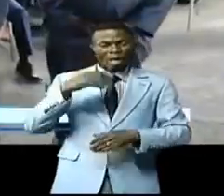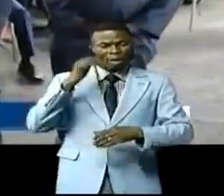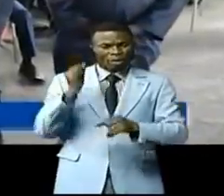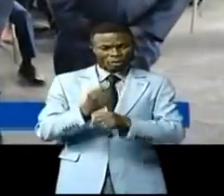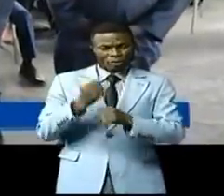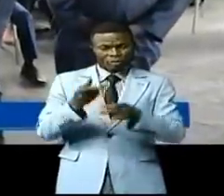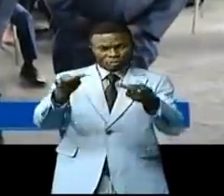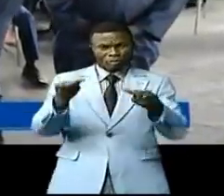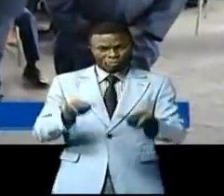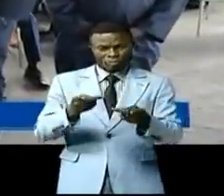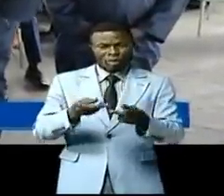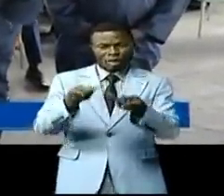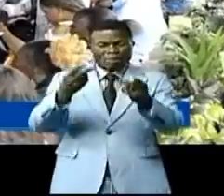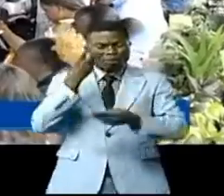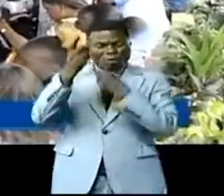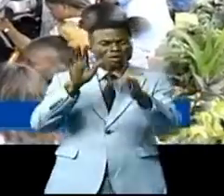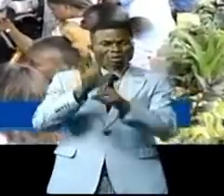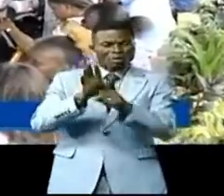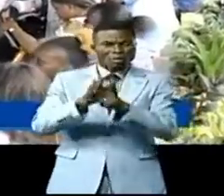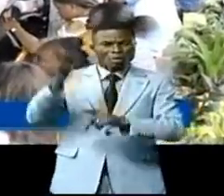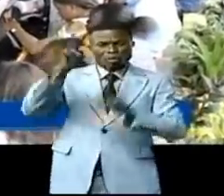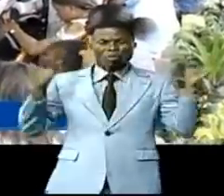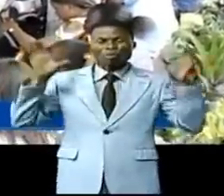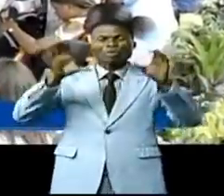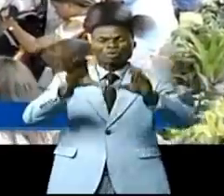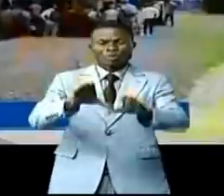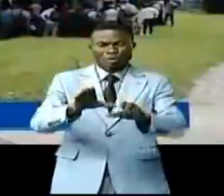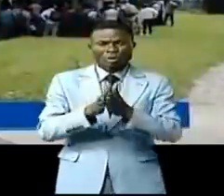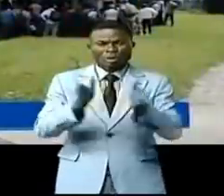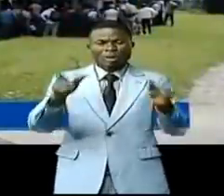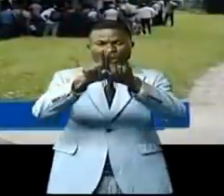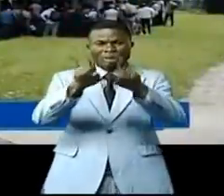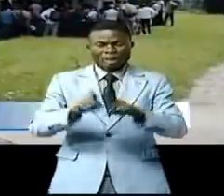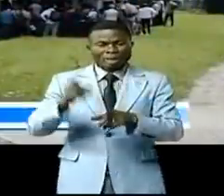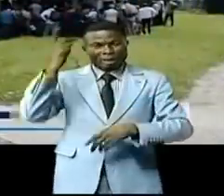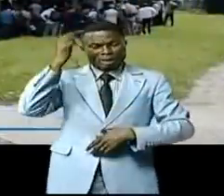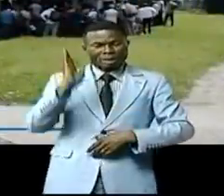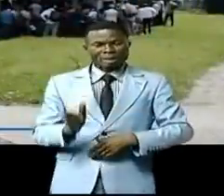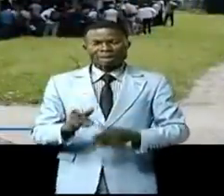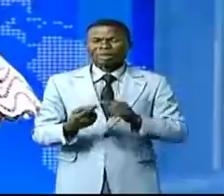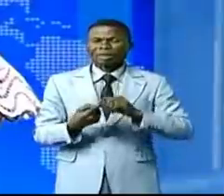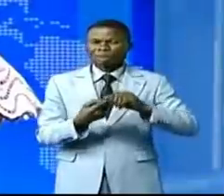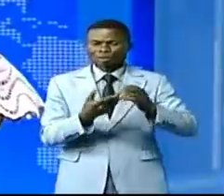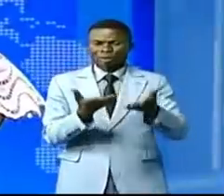ce site le coin le plus brisé de la population congolaise en général et des Kinois en particulier.